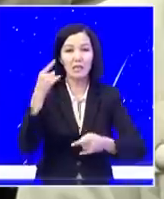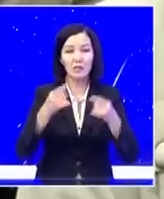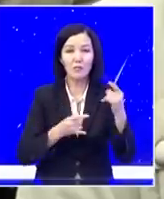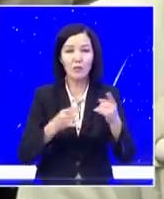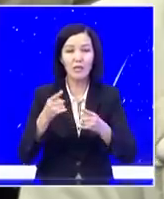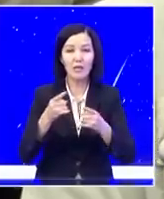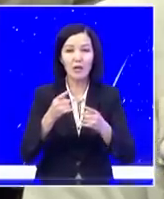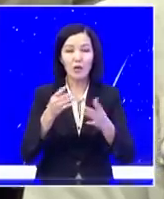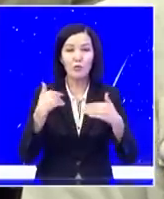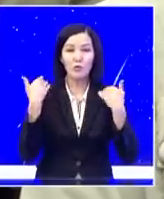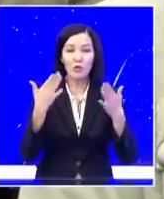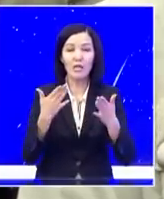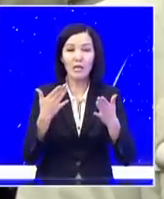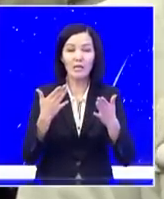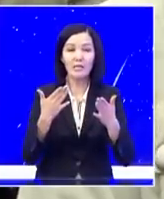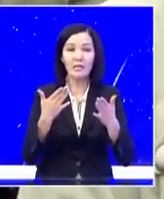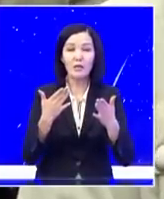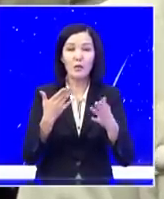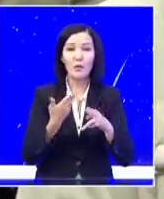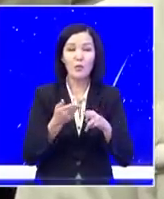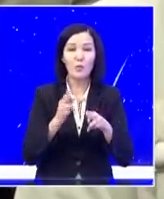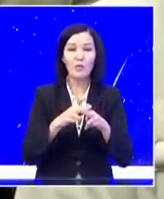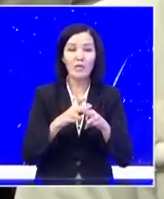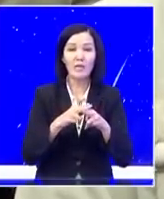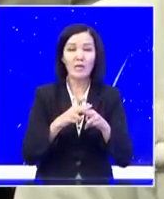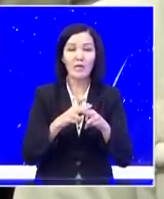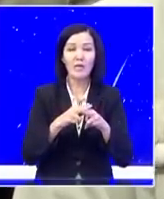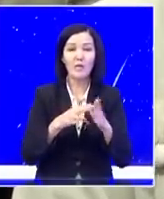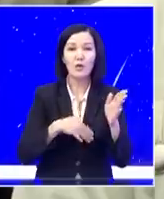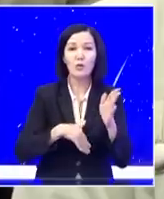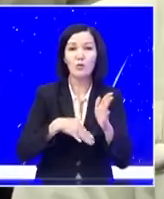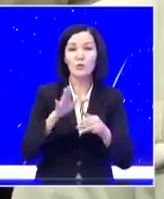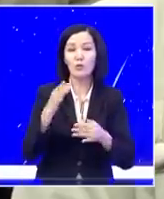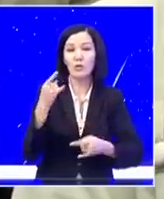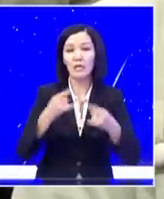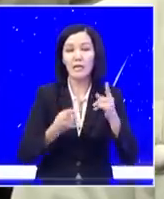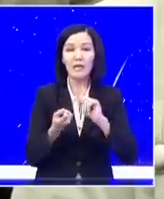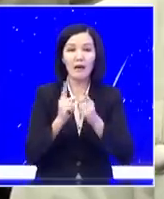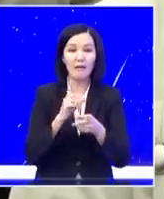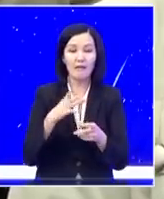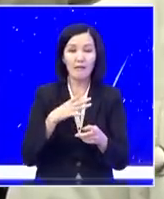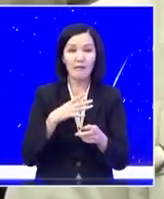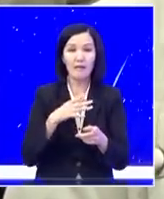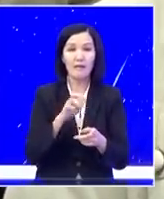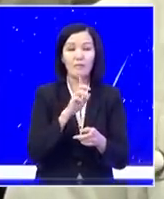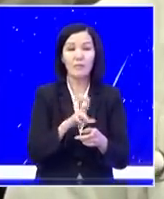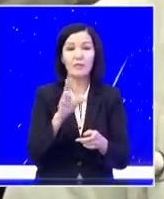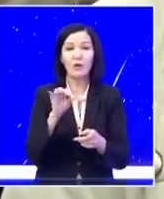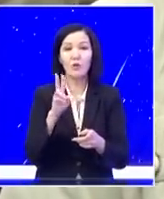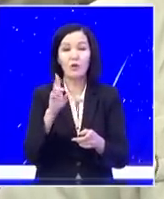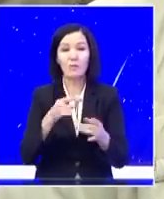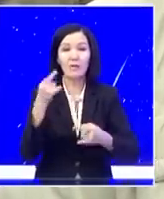алған сирек арналардың біріне айналды. Сондықтан жалпы Бейсеннің тек тележурналист ретінде ғана